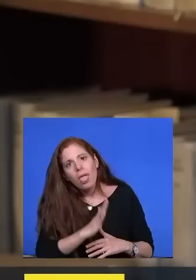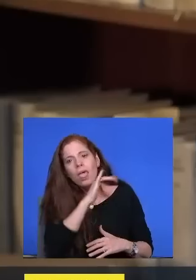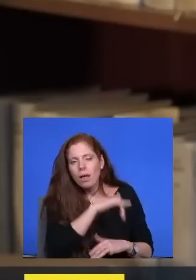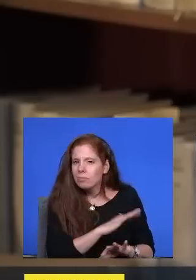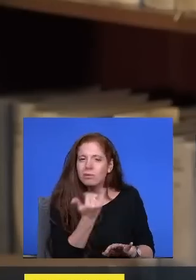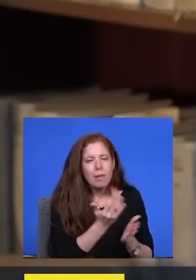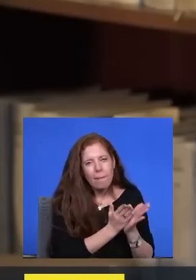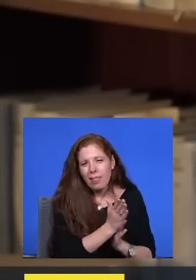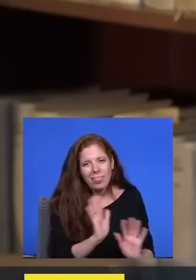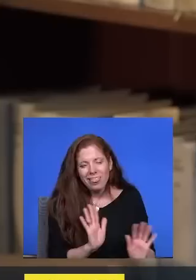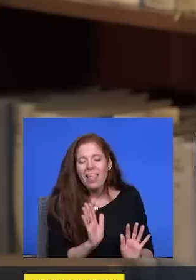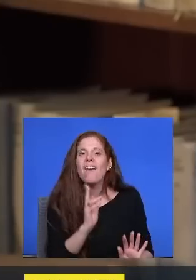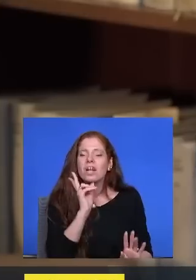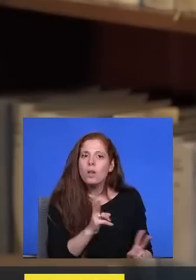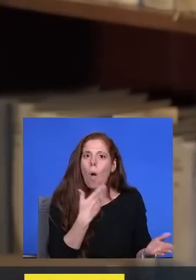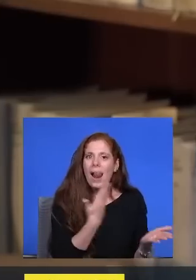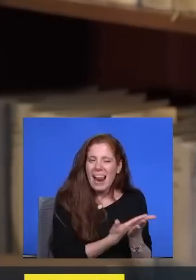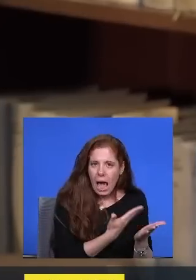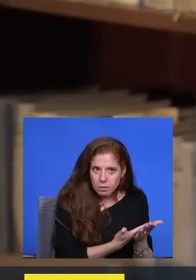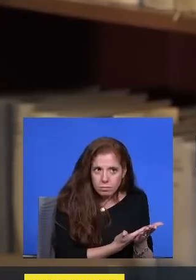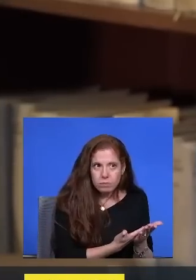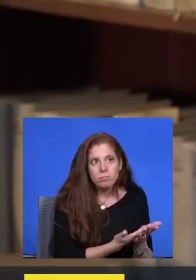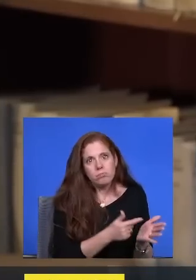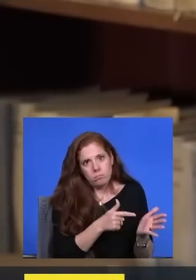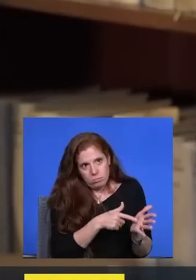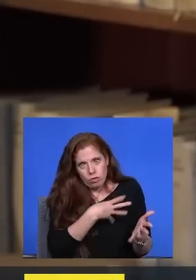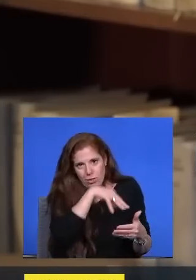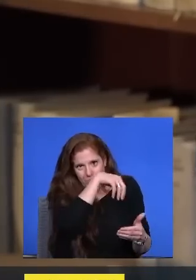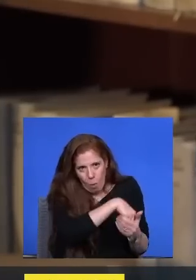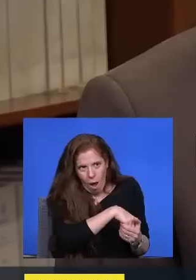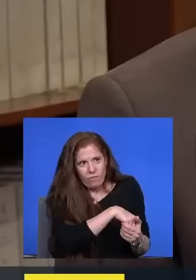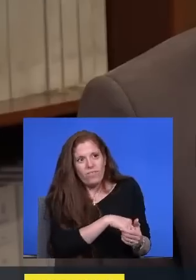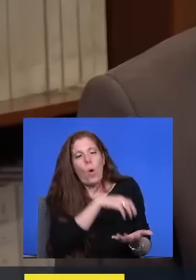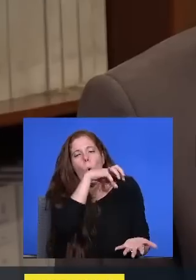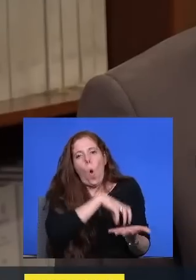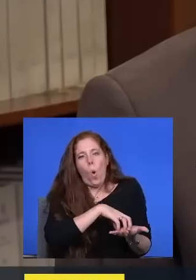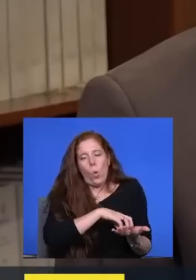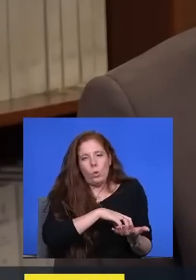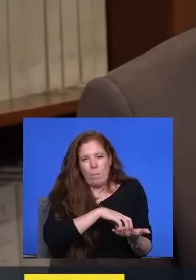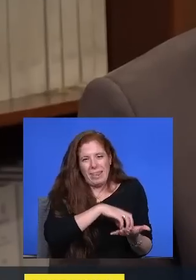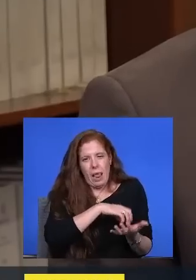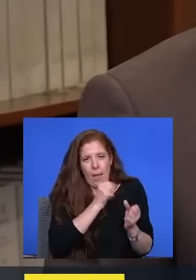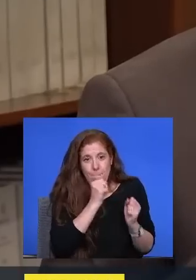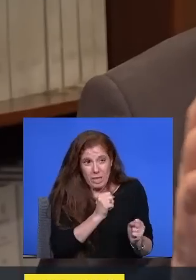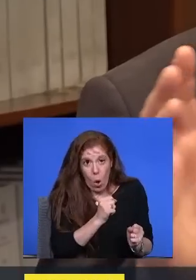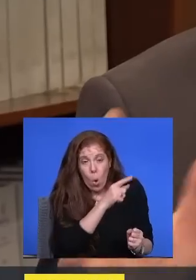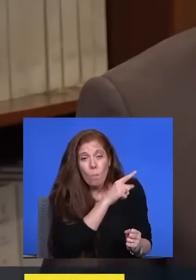להעיד, מתוקף המעורבות של היום כראש המטה לביטחון לאומי, שיחסי ישראל לארצות הברית, בממד